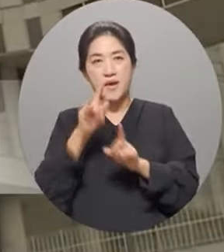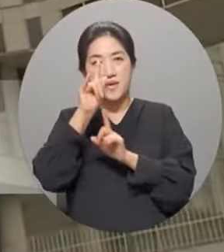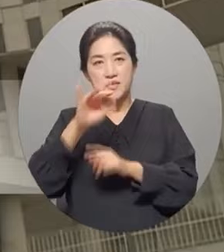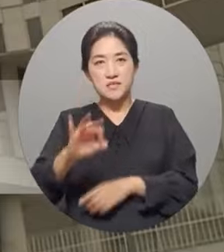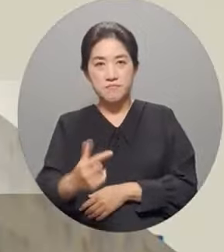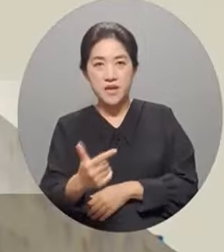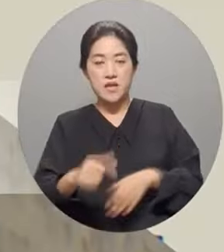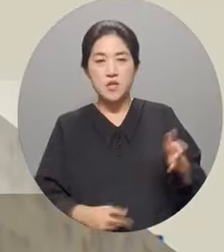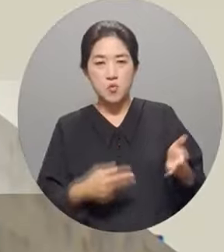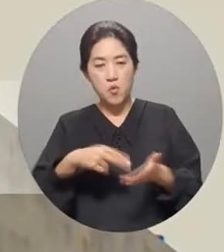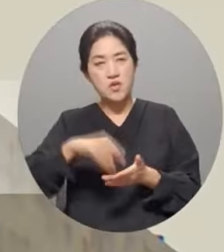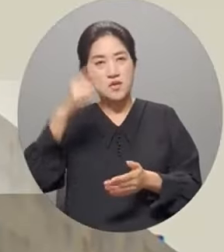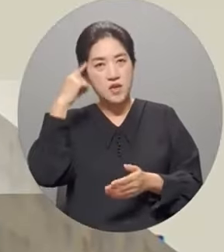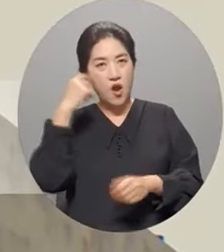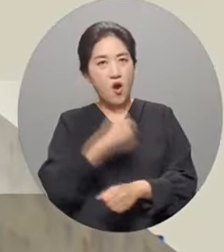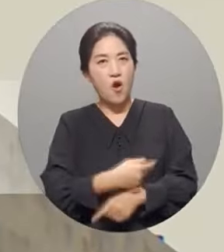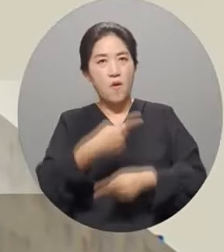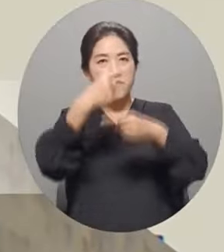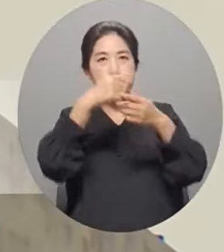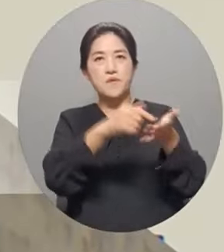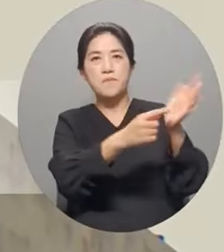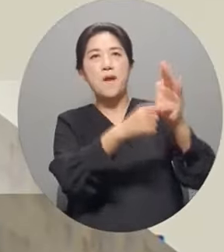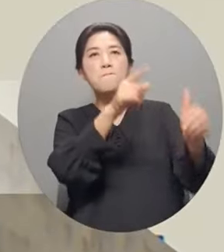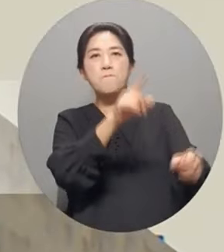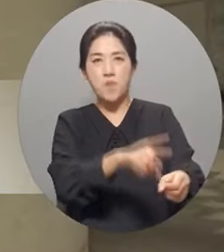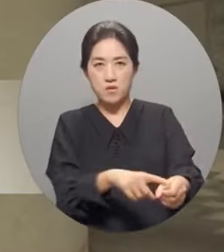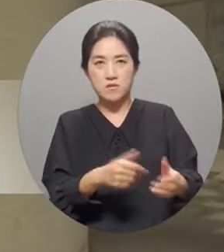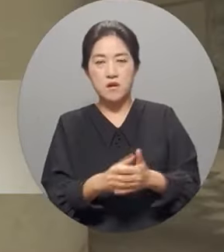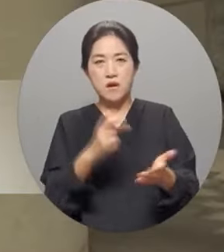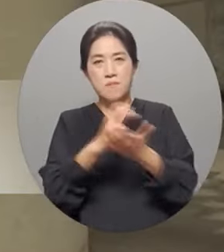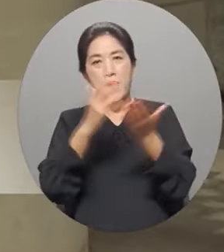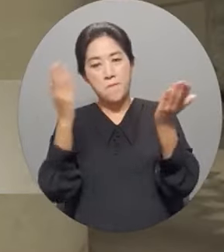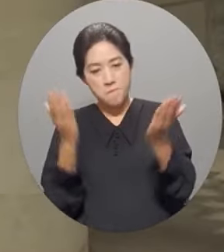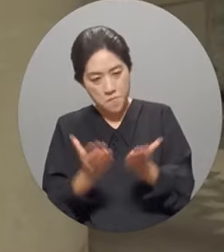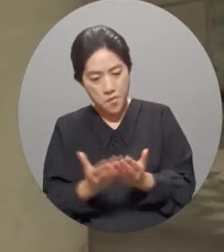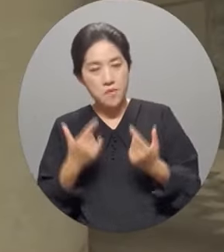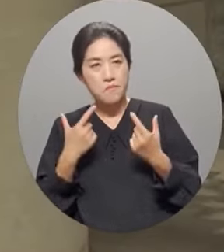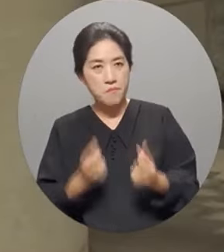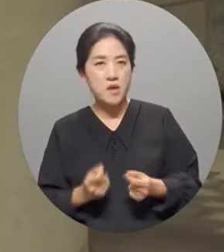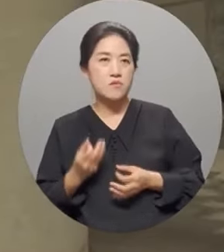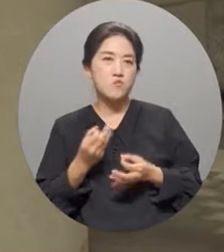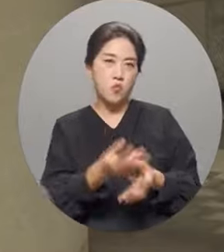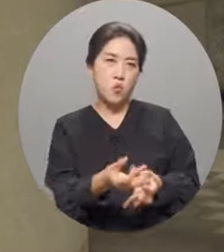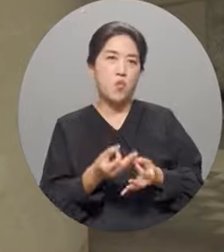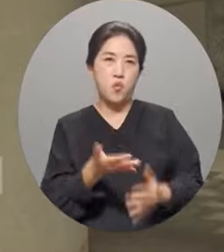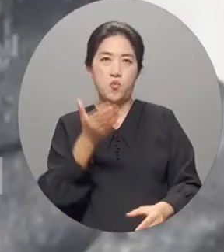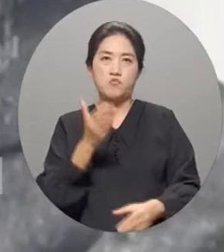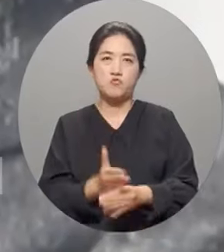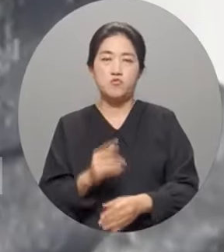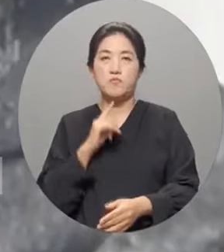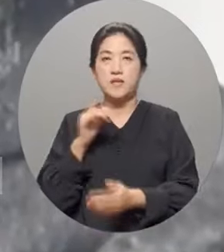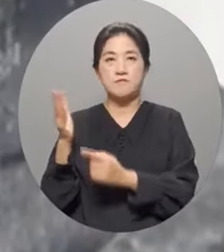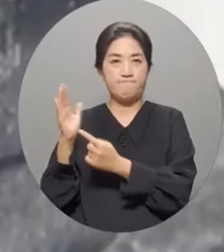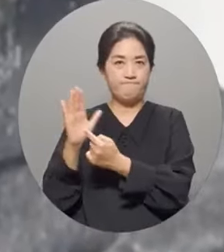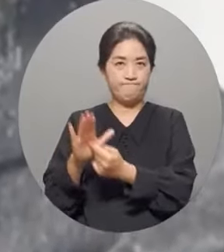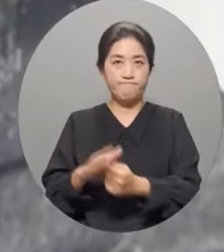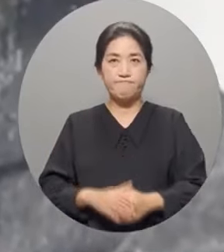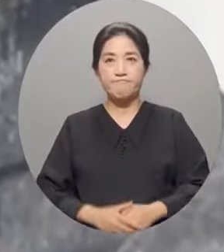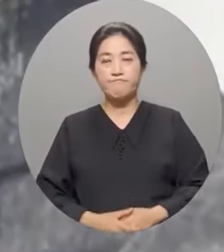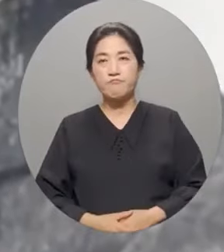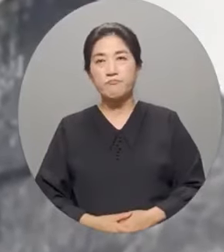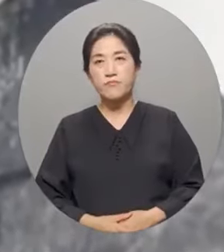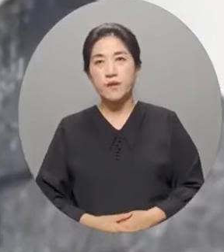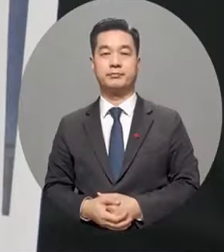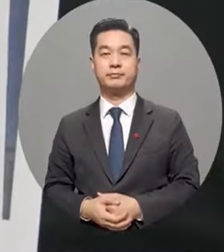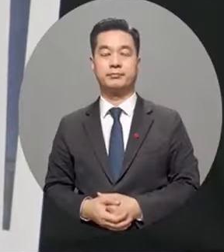대통령의 독립정신과 업적 선양을 목적으로 하고 있다며 적법한 절차를 통해 지원하고 있다고 밝혔습니다. MBC 뉴스